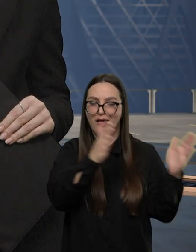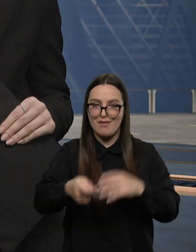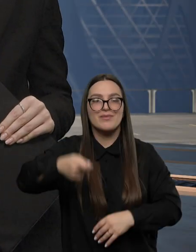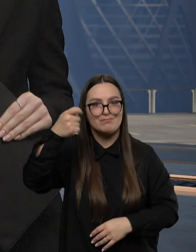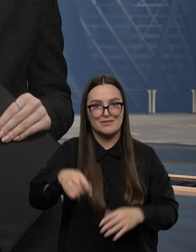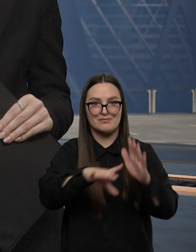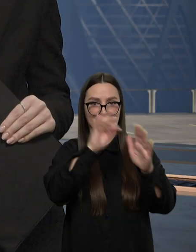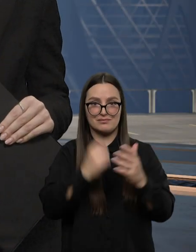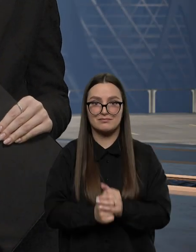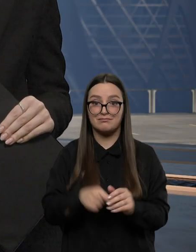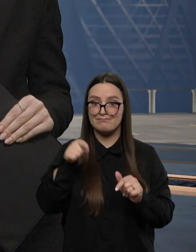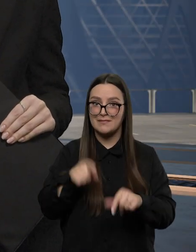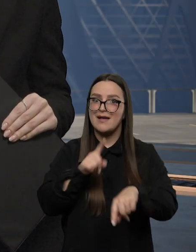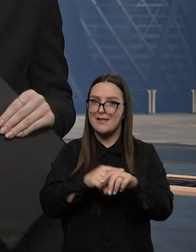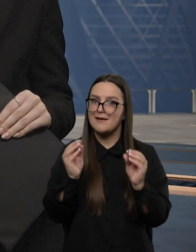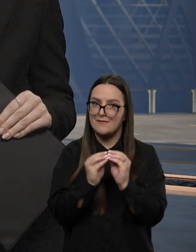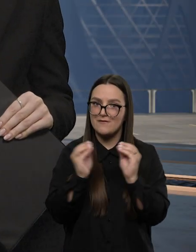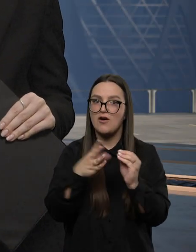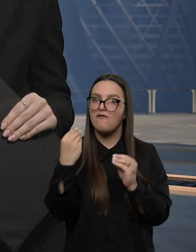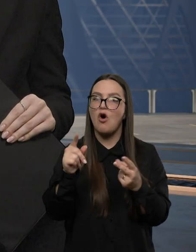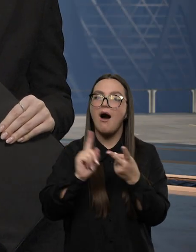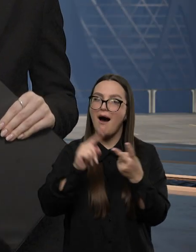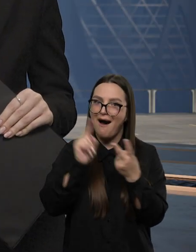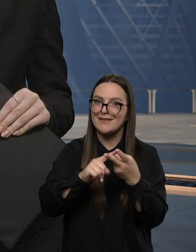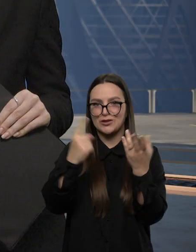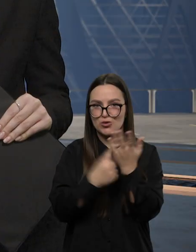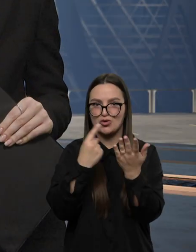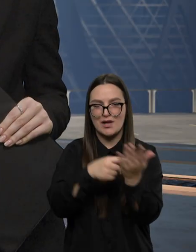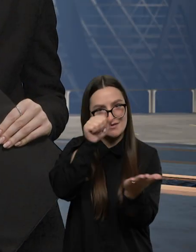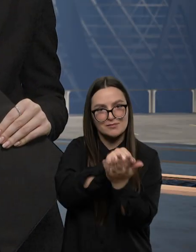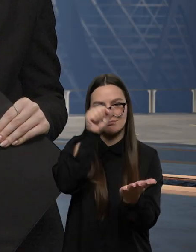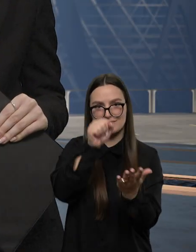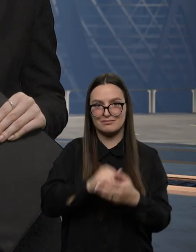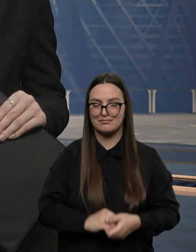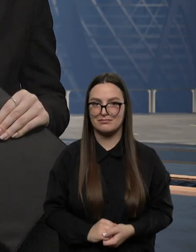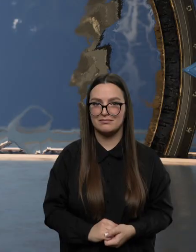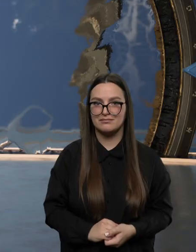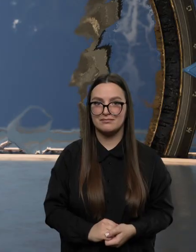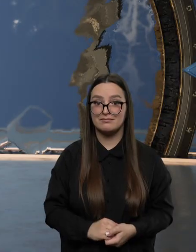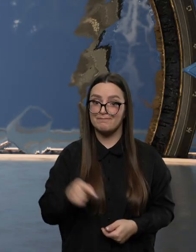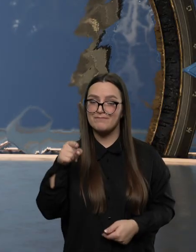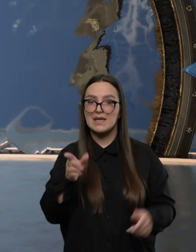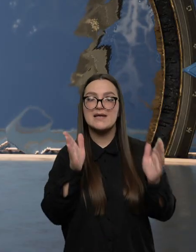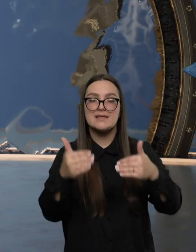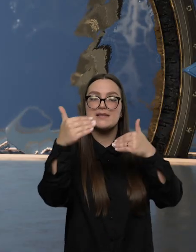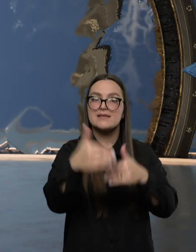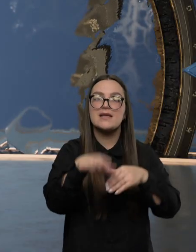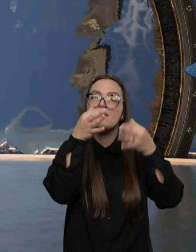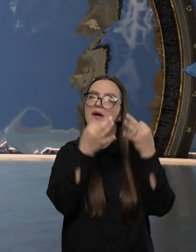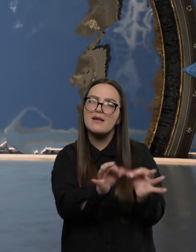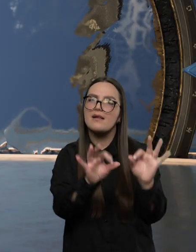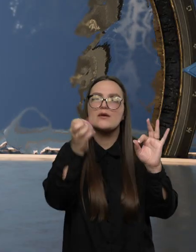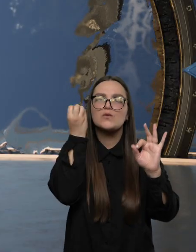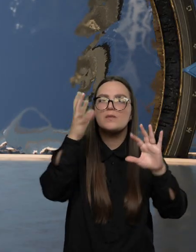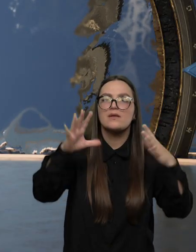prezidentu. Šiame laikotarpyje išleista jo antroji monografija „Žvaigždės su metalų deficitu". Ta sistema leidžia